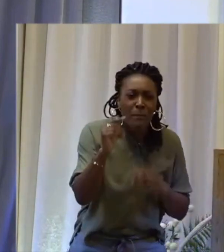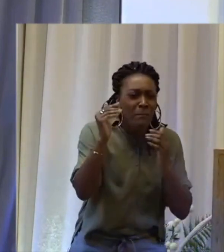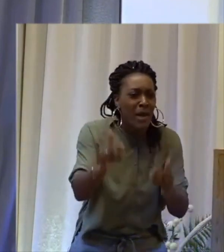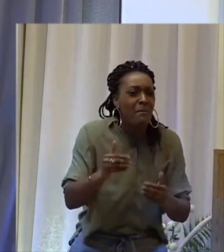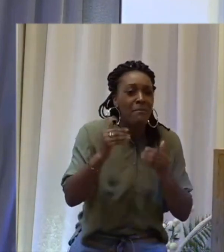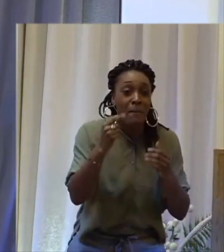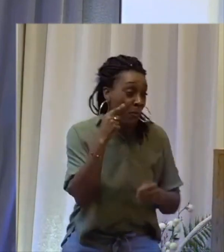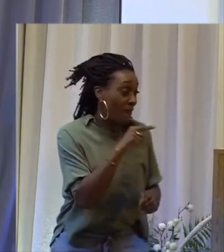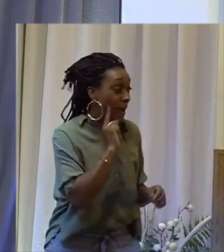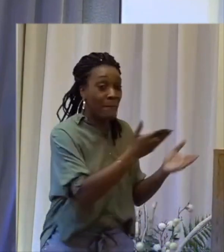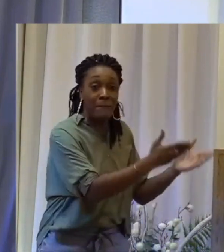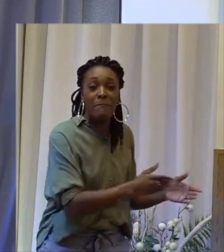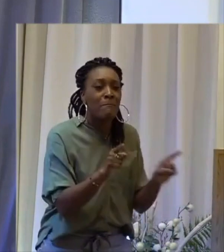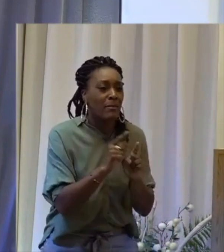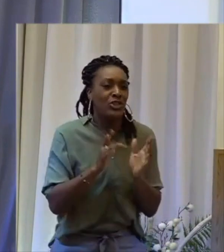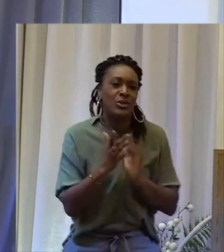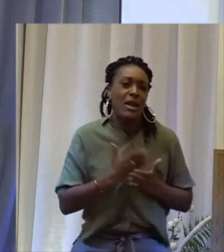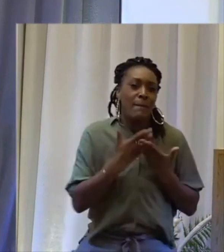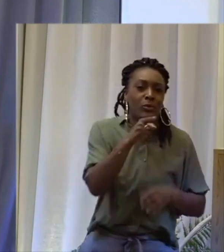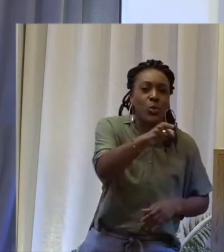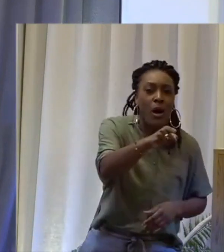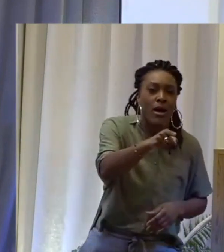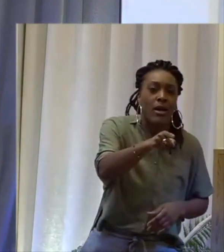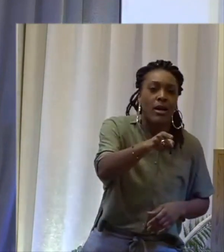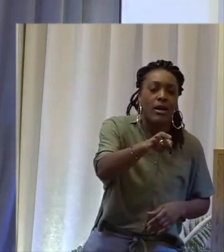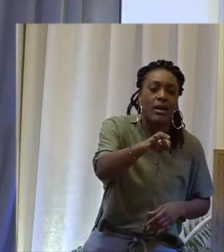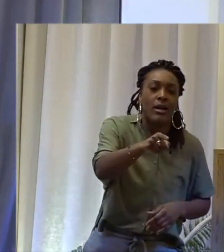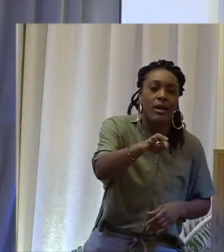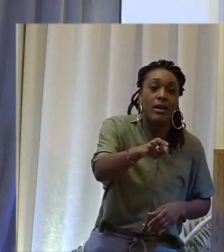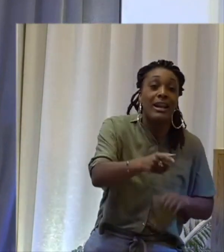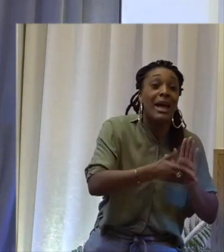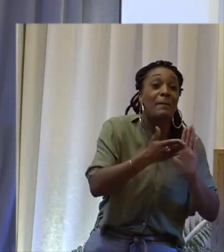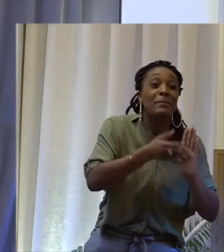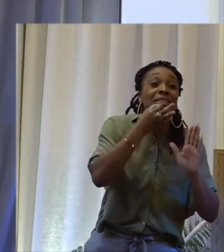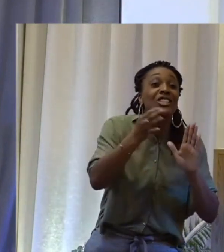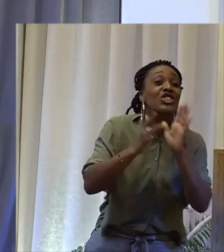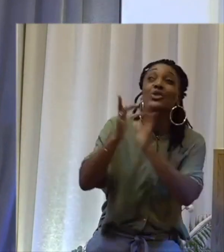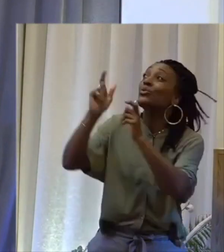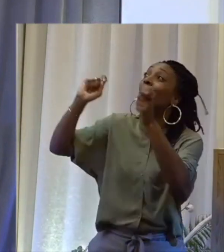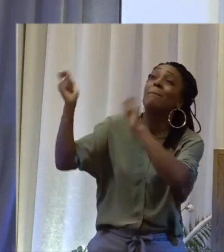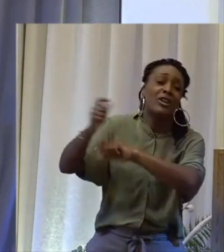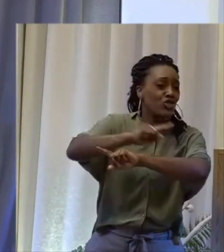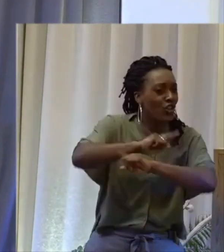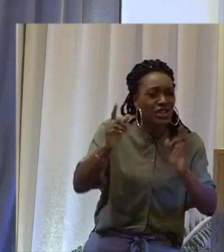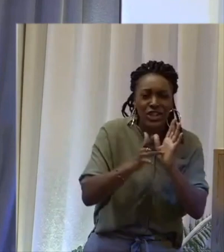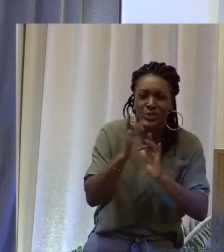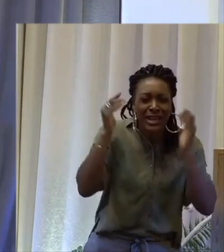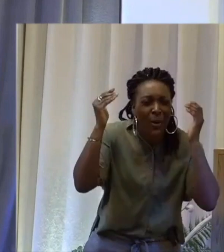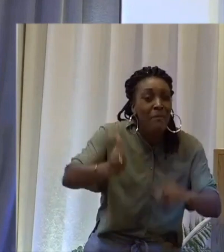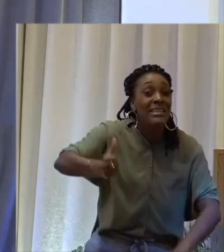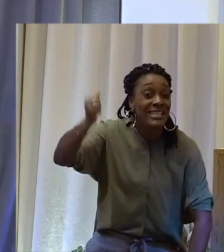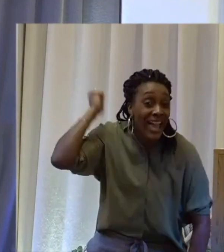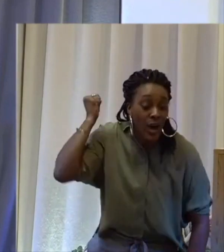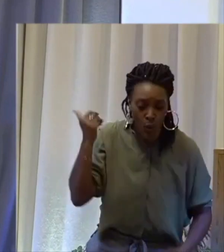comme il avait pour cette femme-là à l'époque. Parce que la parole déclare que Jésus n'a pas changé. Et que ce qu'il a fait